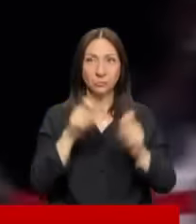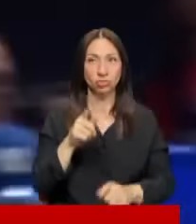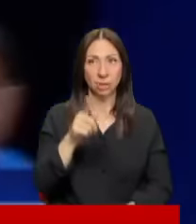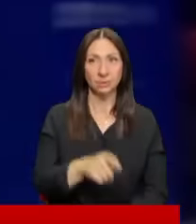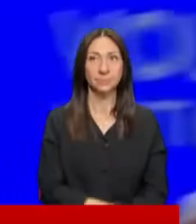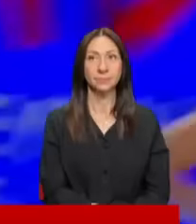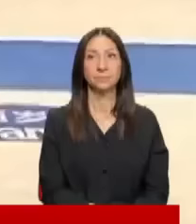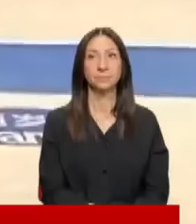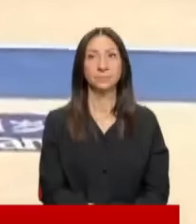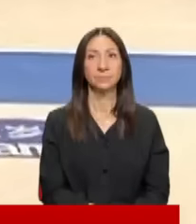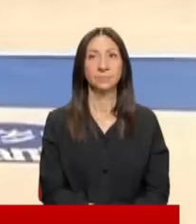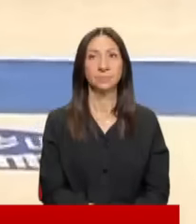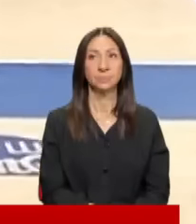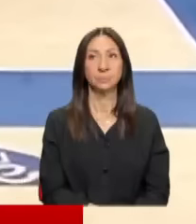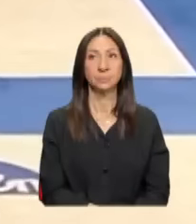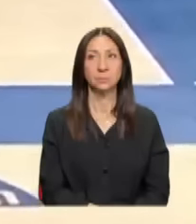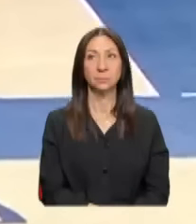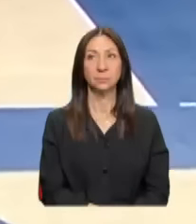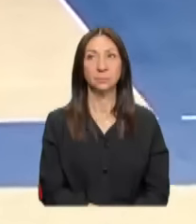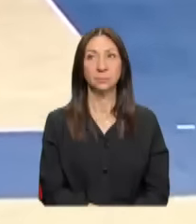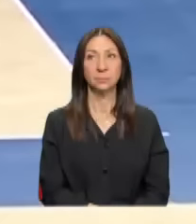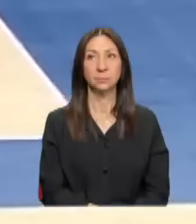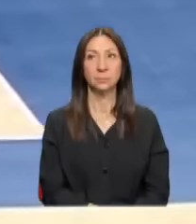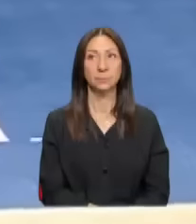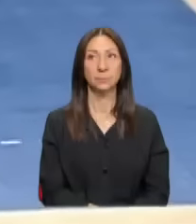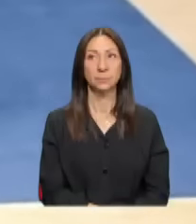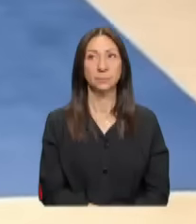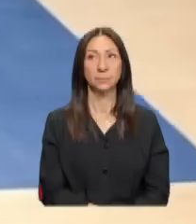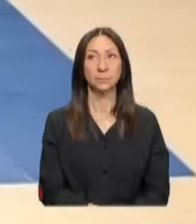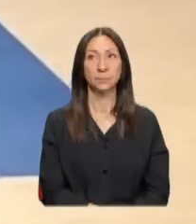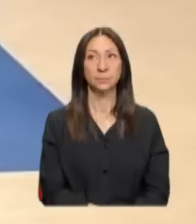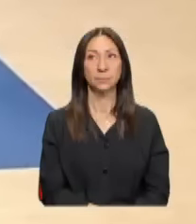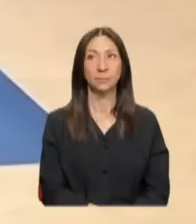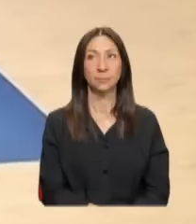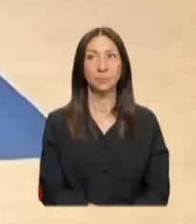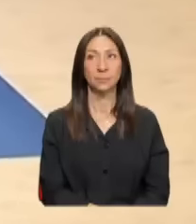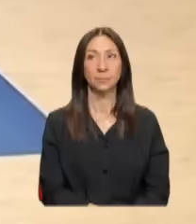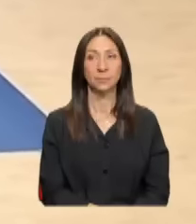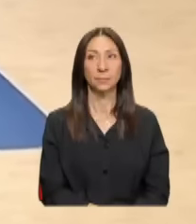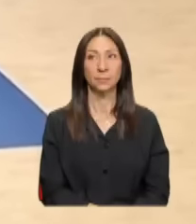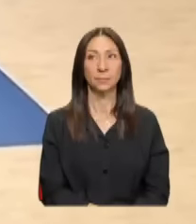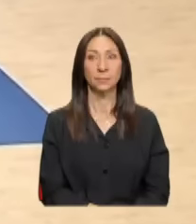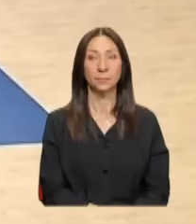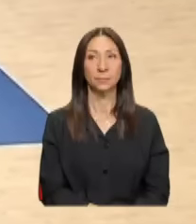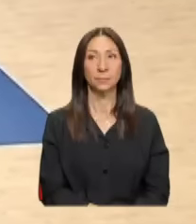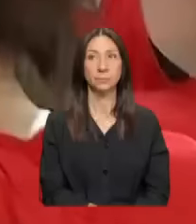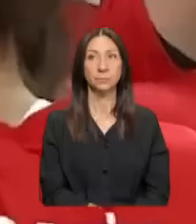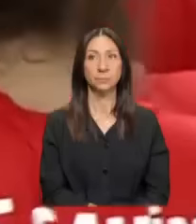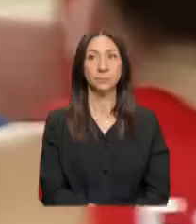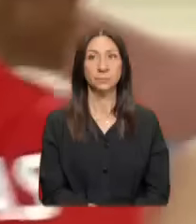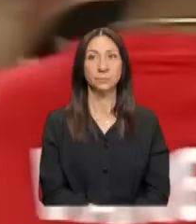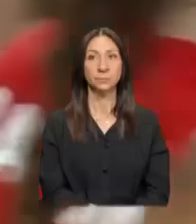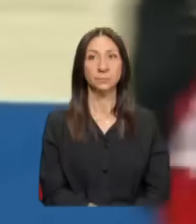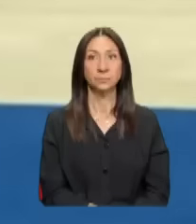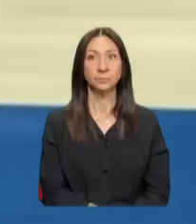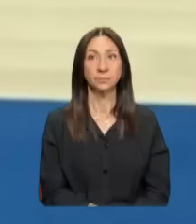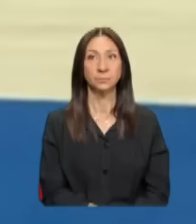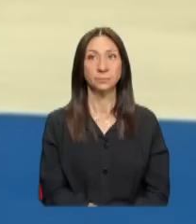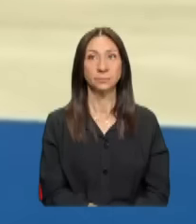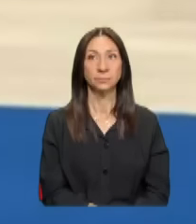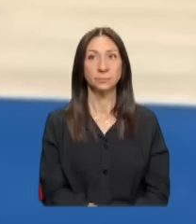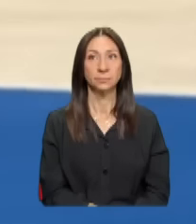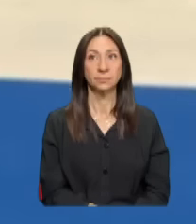yapılacak. Eda Erdem. Nefis bir servis ve ace. Eda Erdem'in ilk